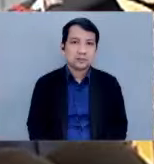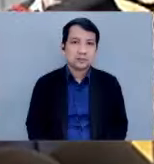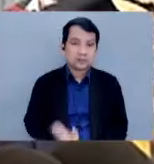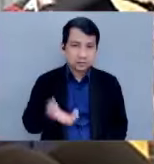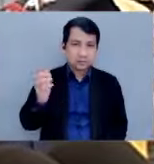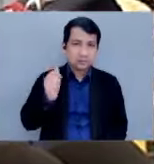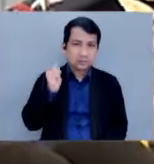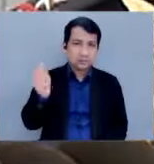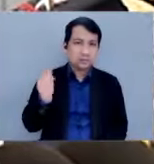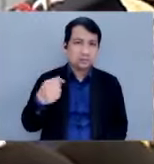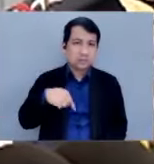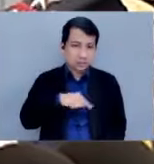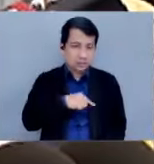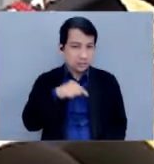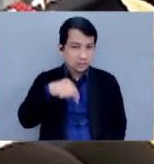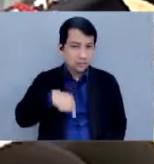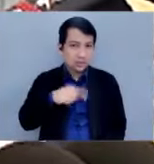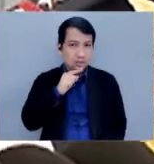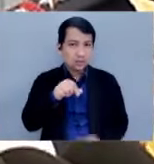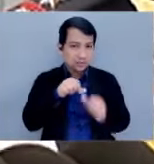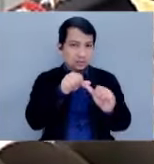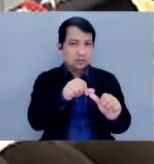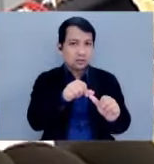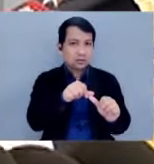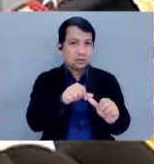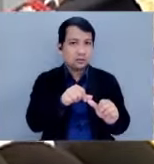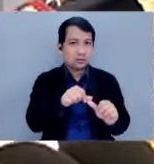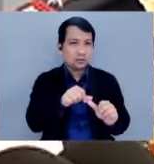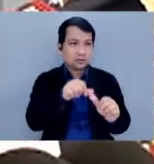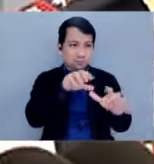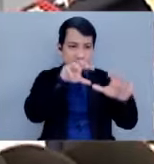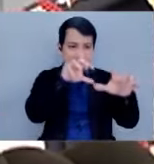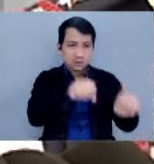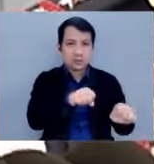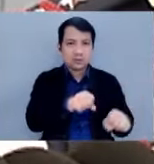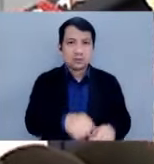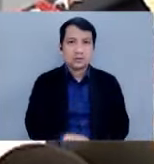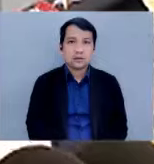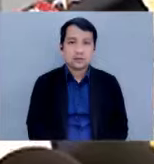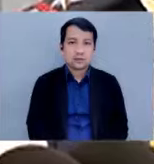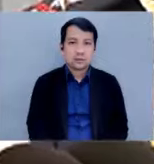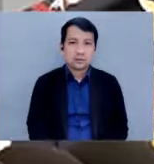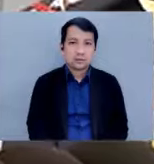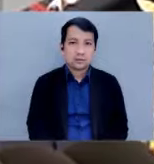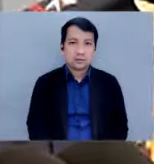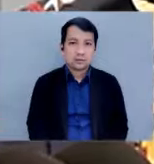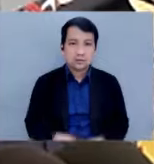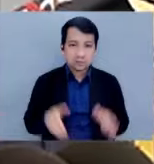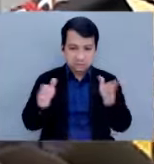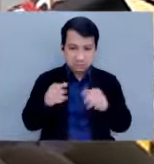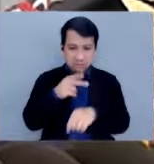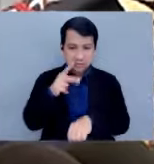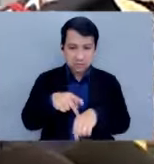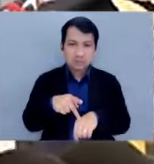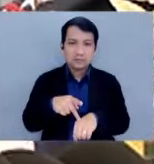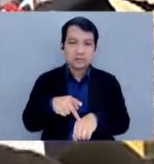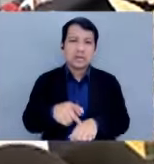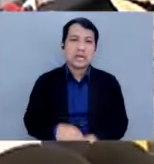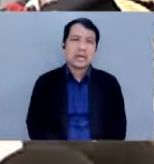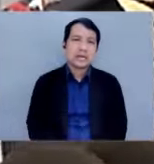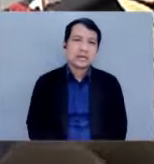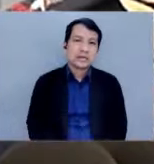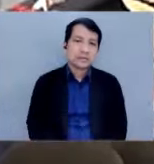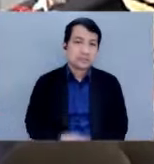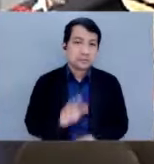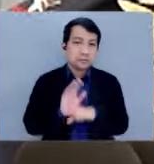basta tuloy-tuloy lang kami. Aabutan din namin kayo. Maliit lang ang Pilipinas. Ito ang babala ni